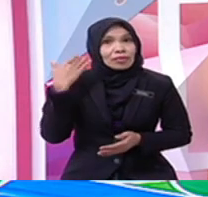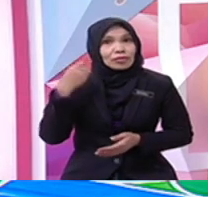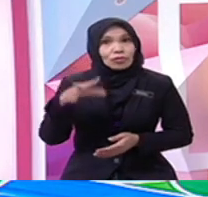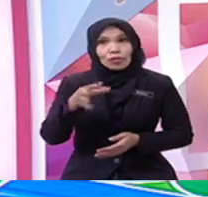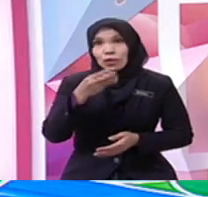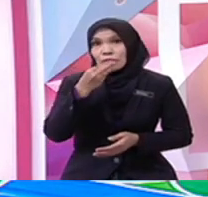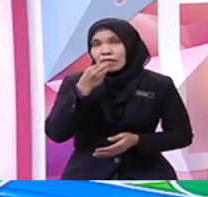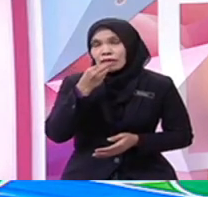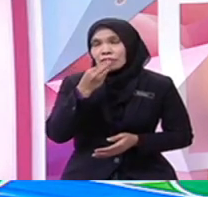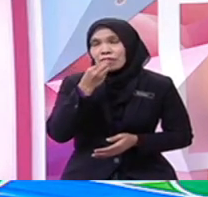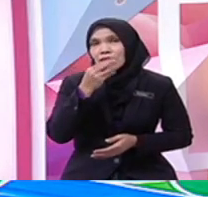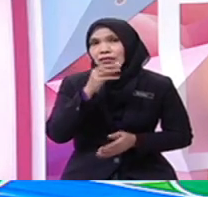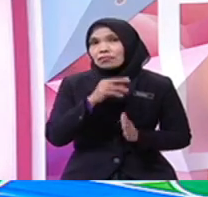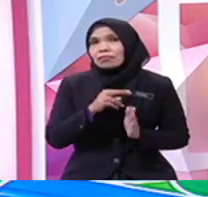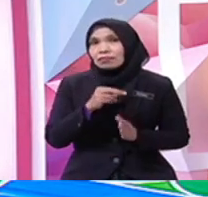kitchen